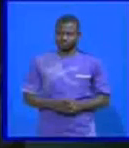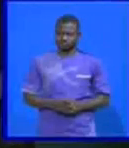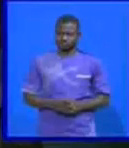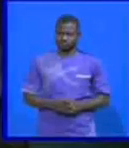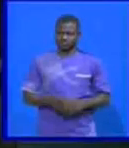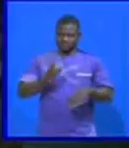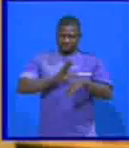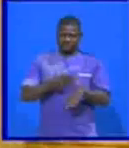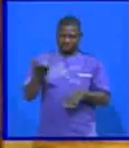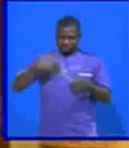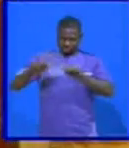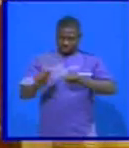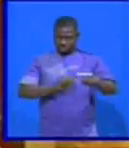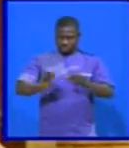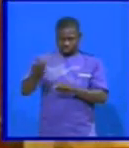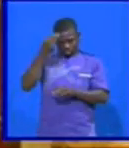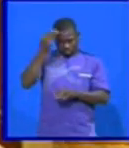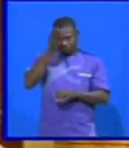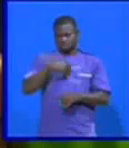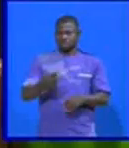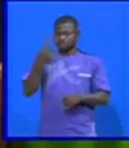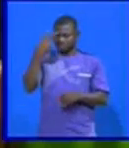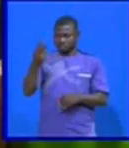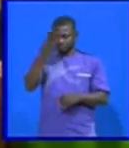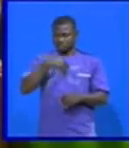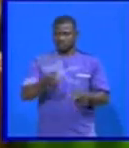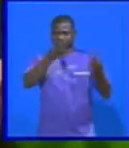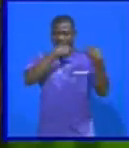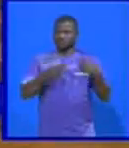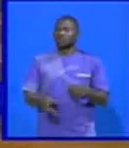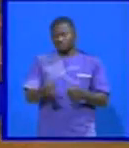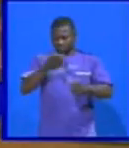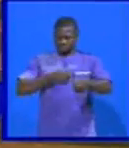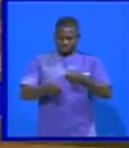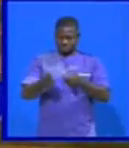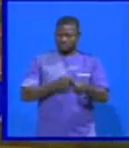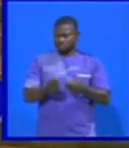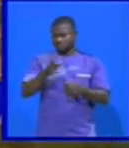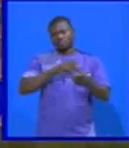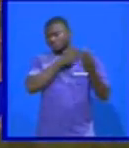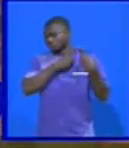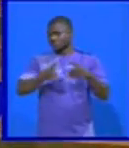Après ces actes officiels, les deux personnalités s'entretiennent durant une trentaine de minutes.